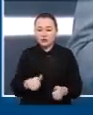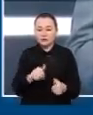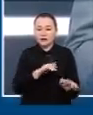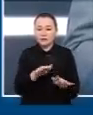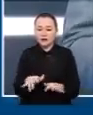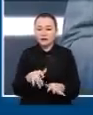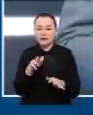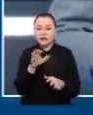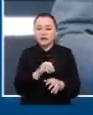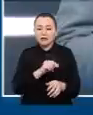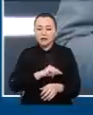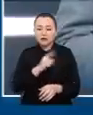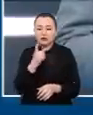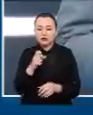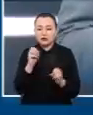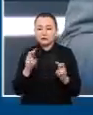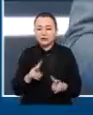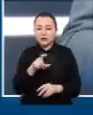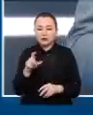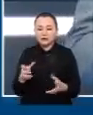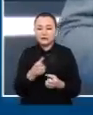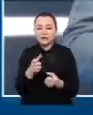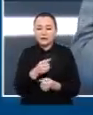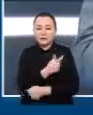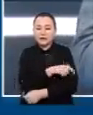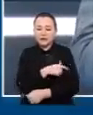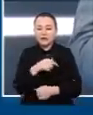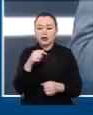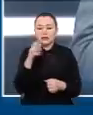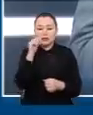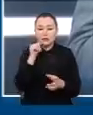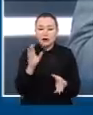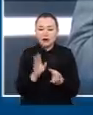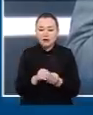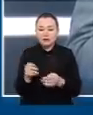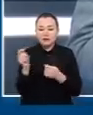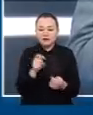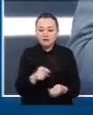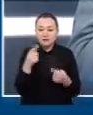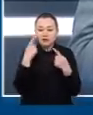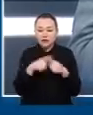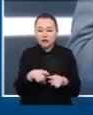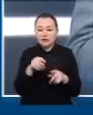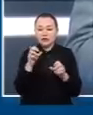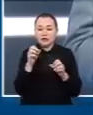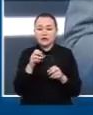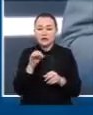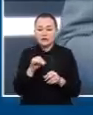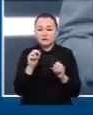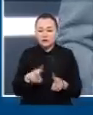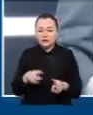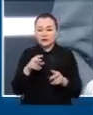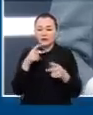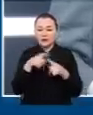операции задействованы 100 наших специалистов. Это спасатели, медики, кинологи. С собой они привезли инструменты и спецоборудование и